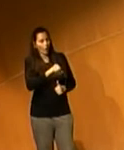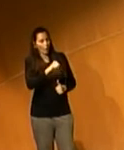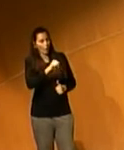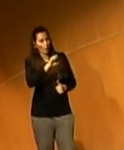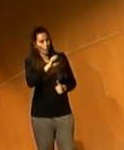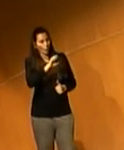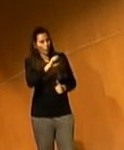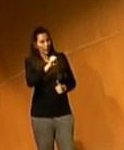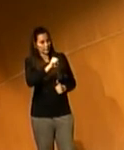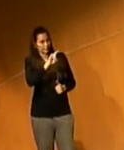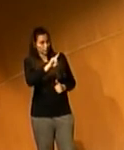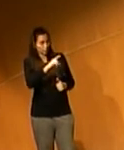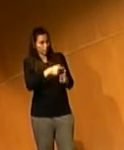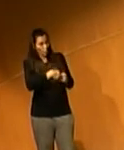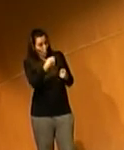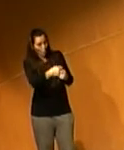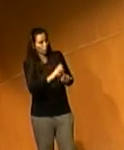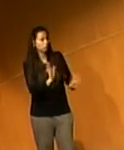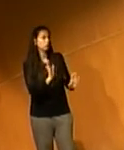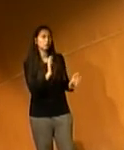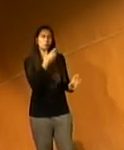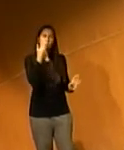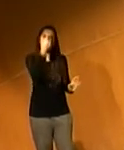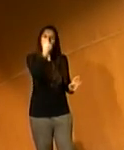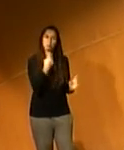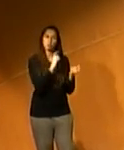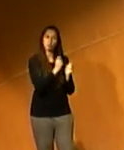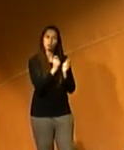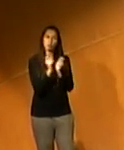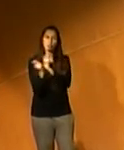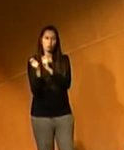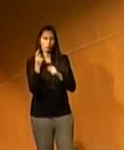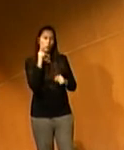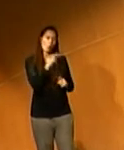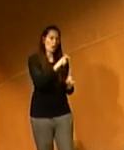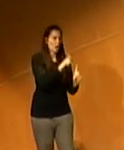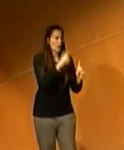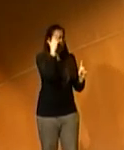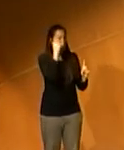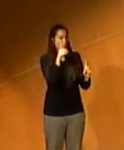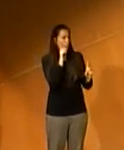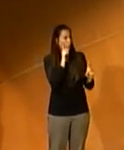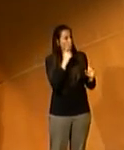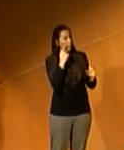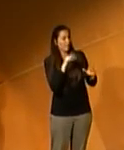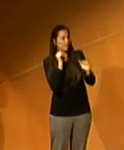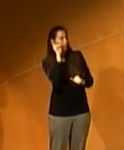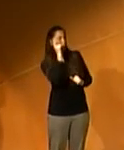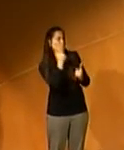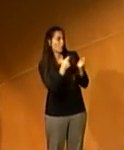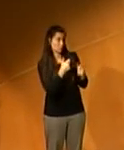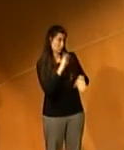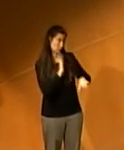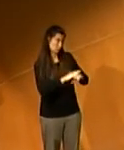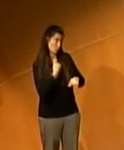pendant longtemps. Il fallait changer parce qu'on pensait que c'était mieux pour l'élève, qu'il y avait une espèce d'habitude. Moi, personnellement, je pense que c'est